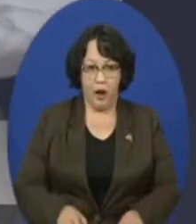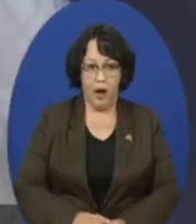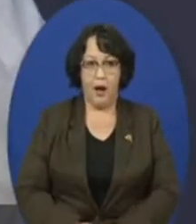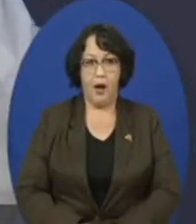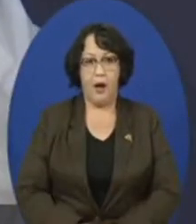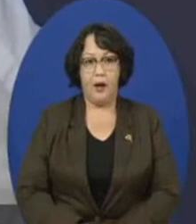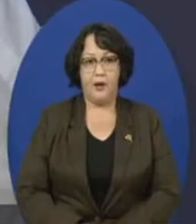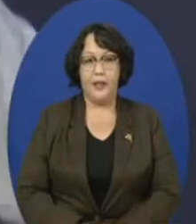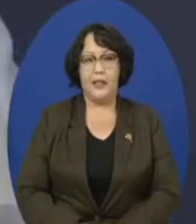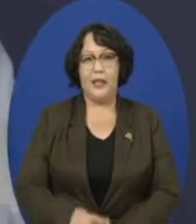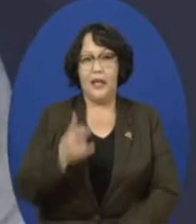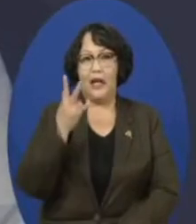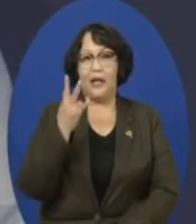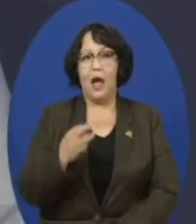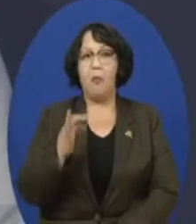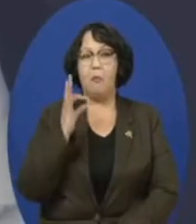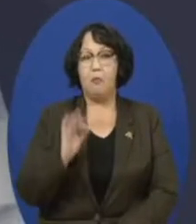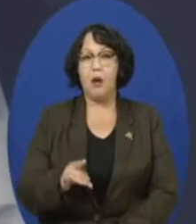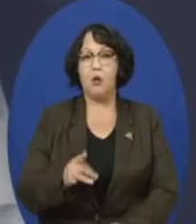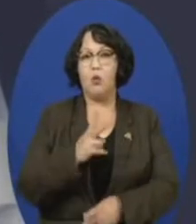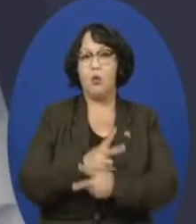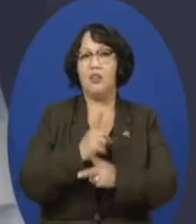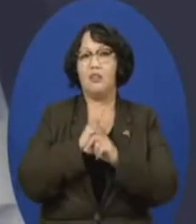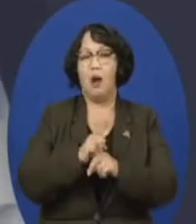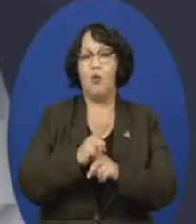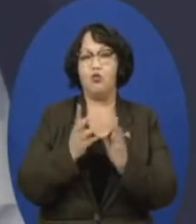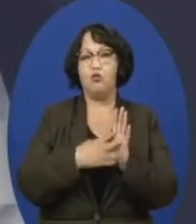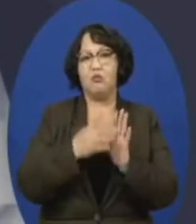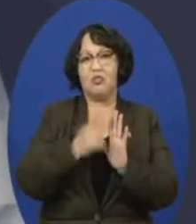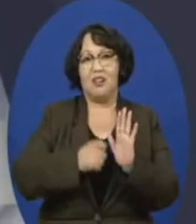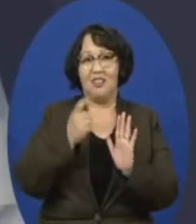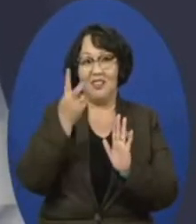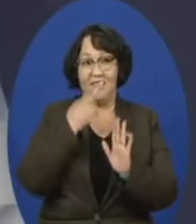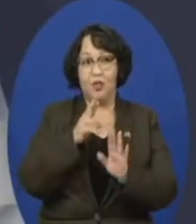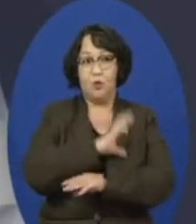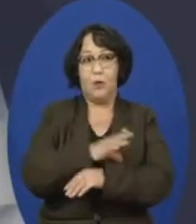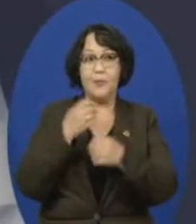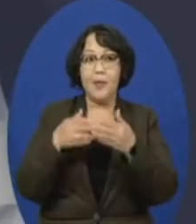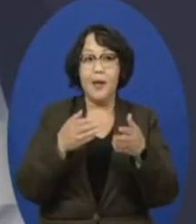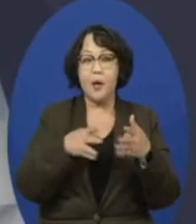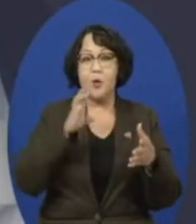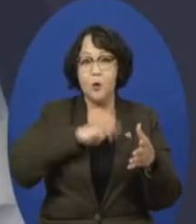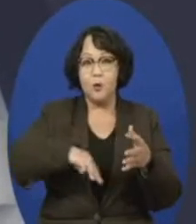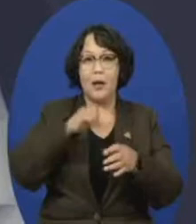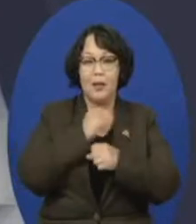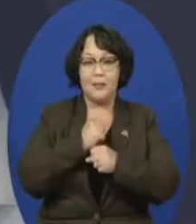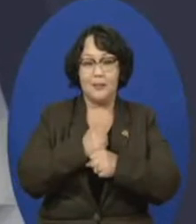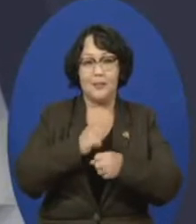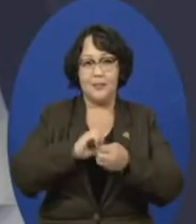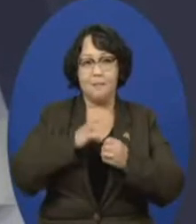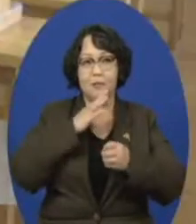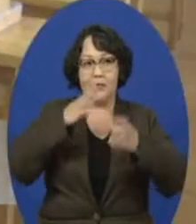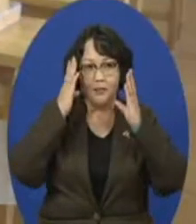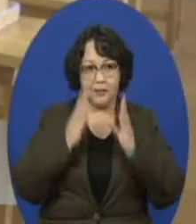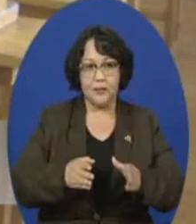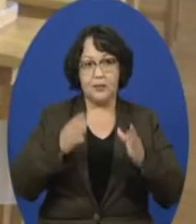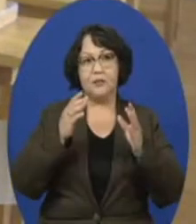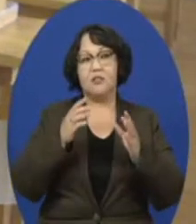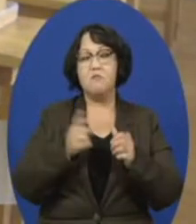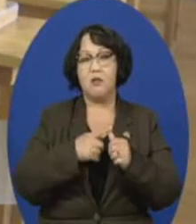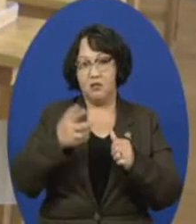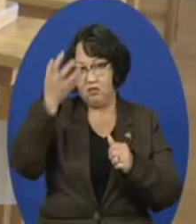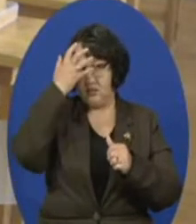ямар ч байсан одоо намын энэ хичээлийн жилийн бид нар хуулийнх нь хугацаанд нэхийн төлөө одоо чамаад ажиллана. Гэтэ энийг бол засгийн газар шийдвэр